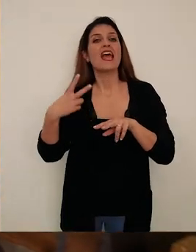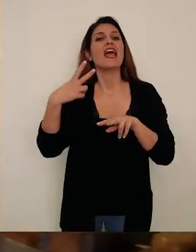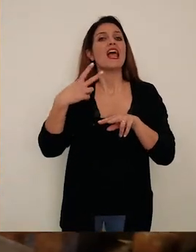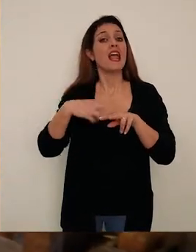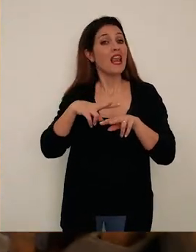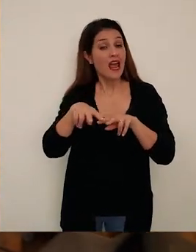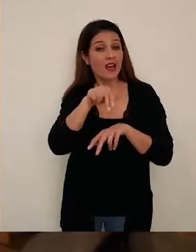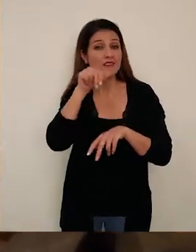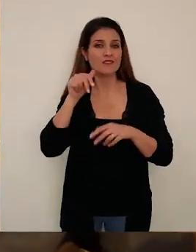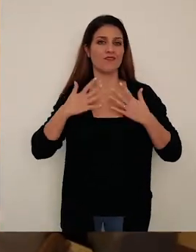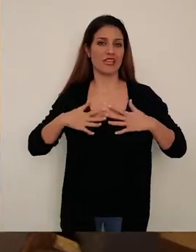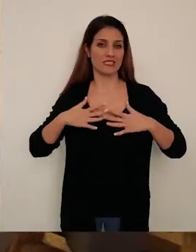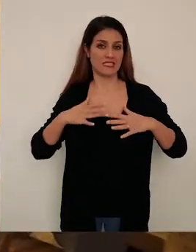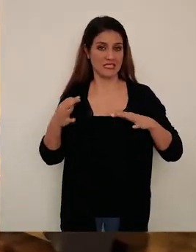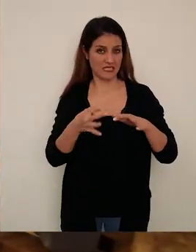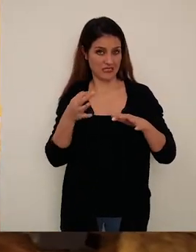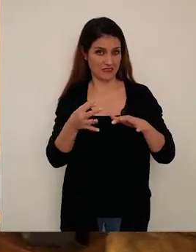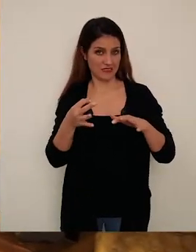per il confezionamento dei vestiti.